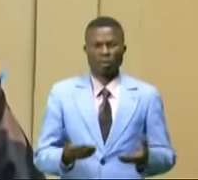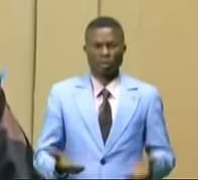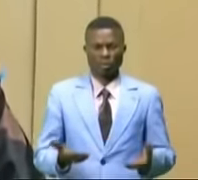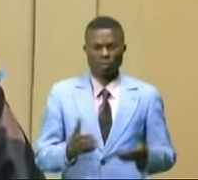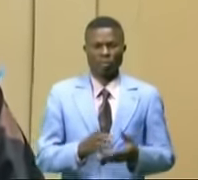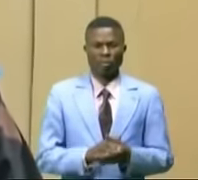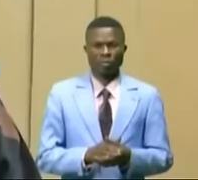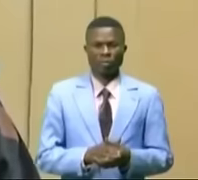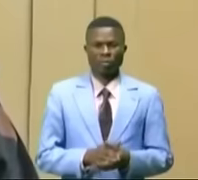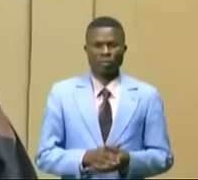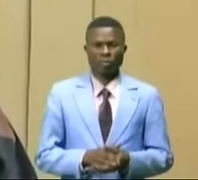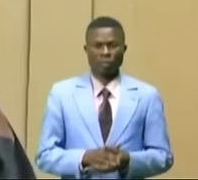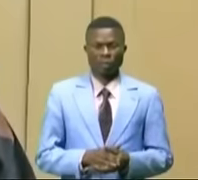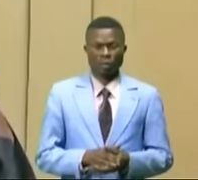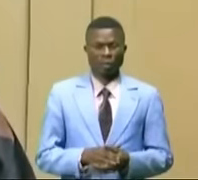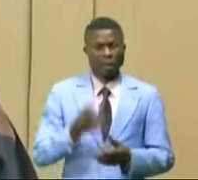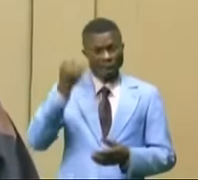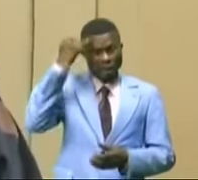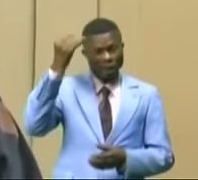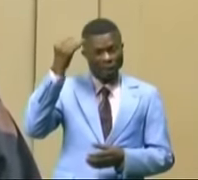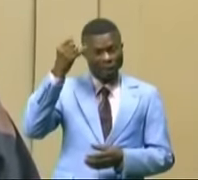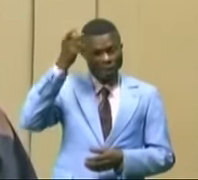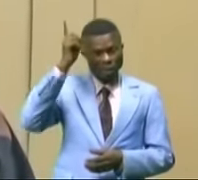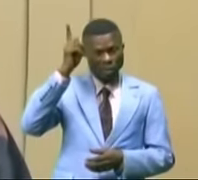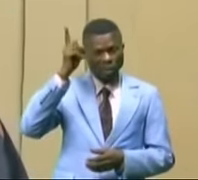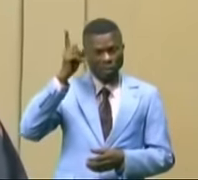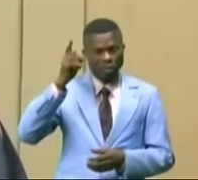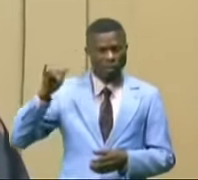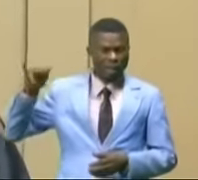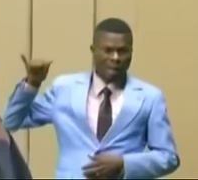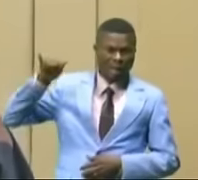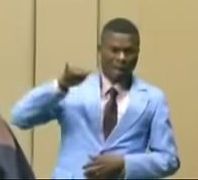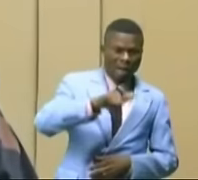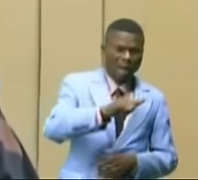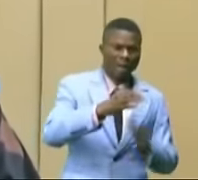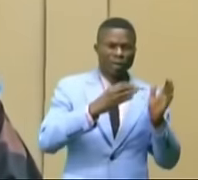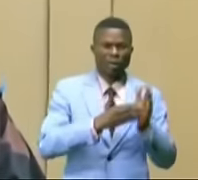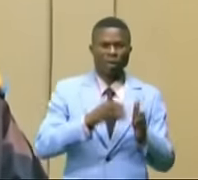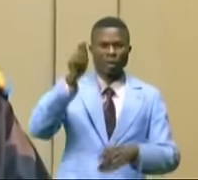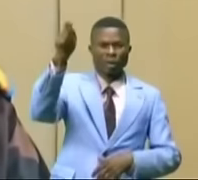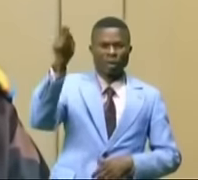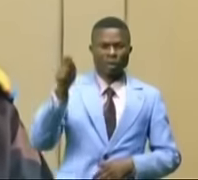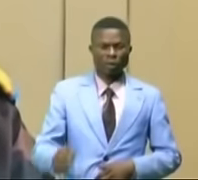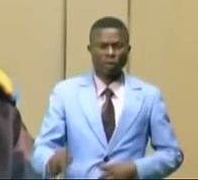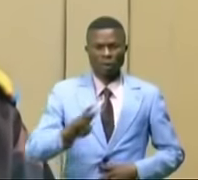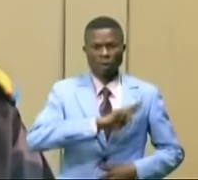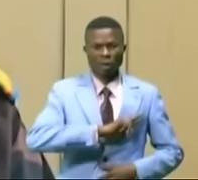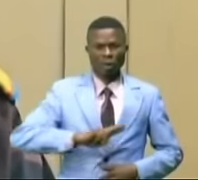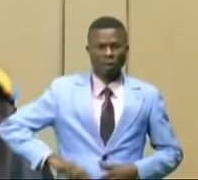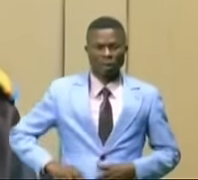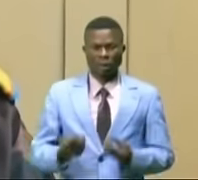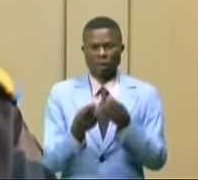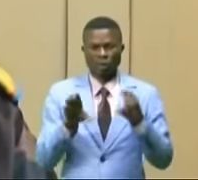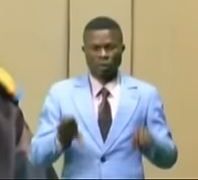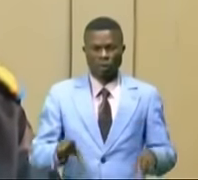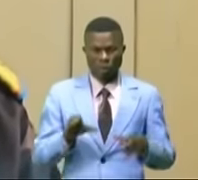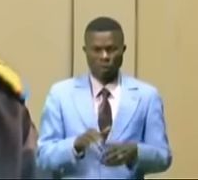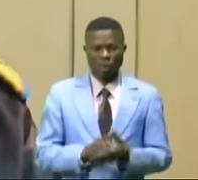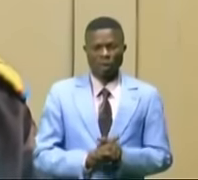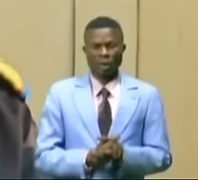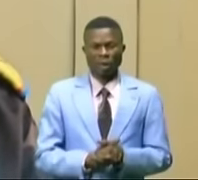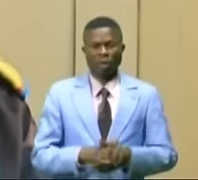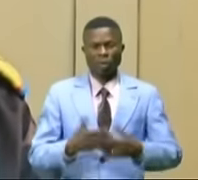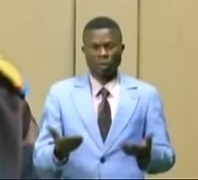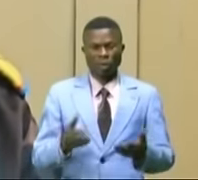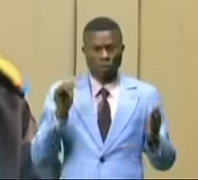et ont visé les aéronefs de forces armées de la République démocratique du Congo